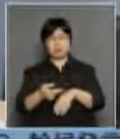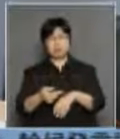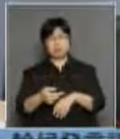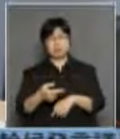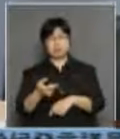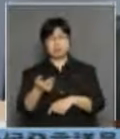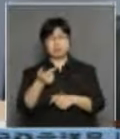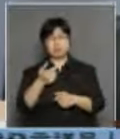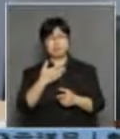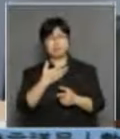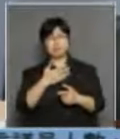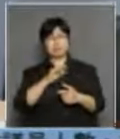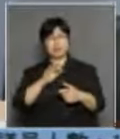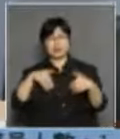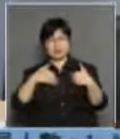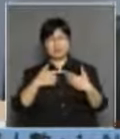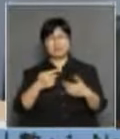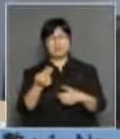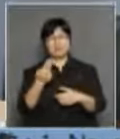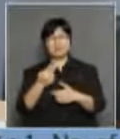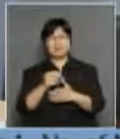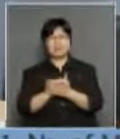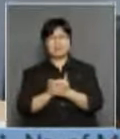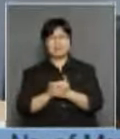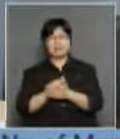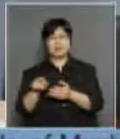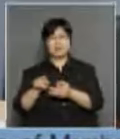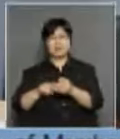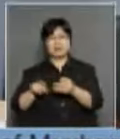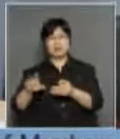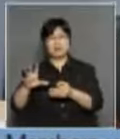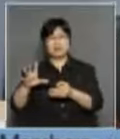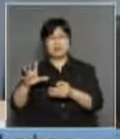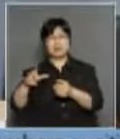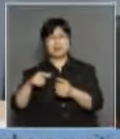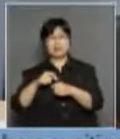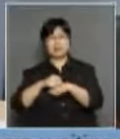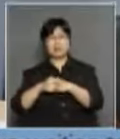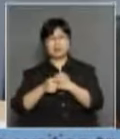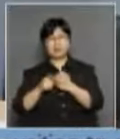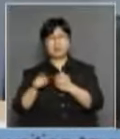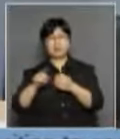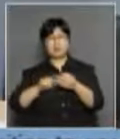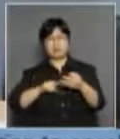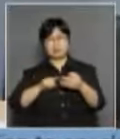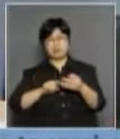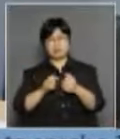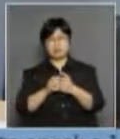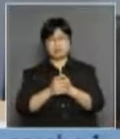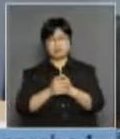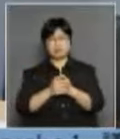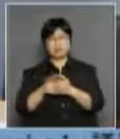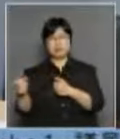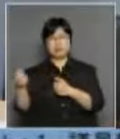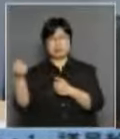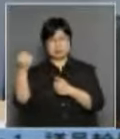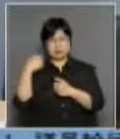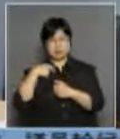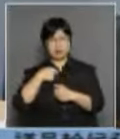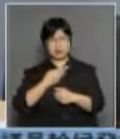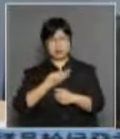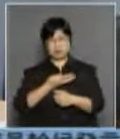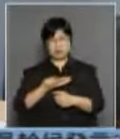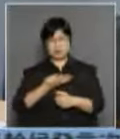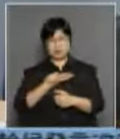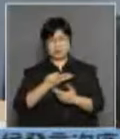開心。嗱，主席。呢位黃國興議員，佢話我哋係偽命